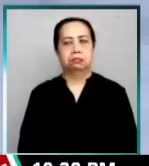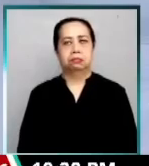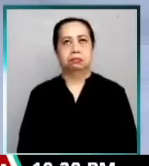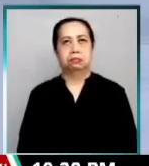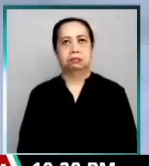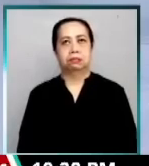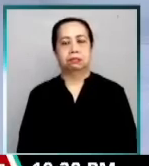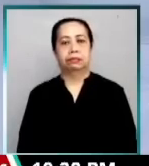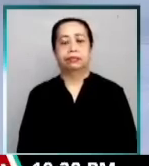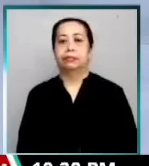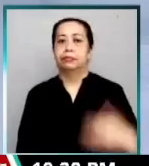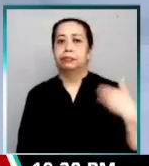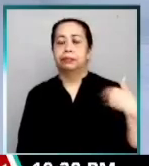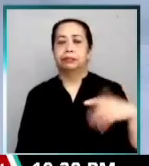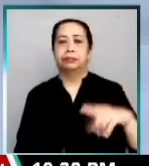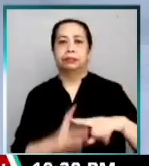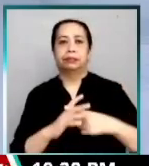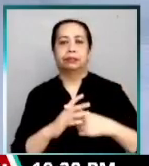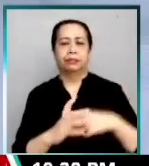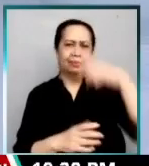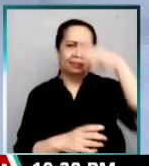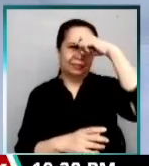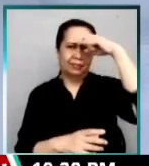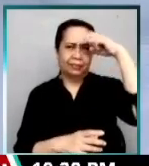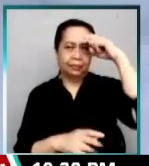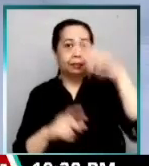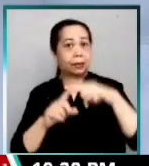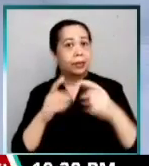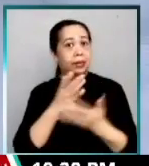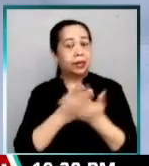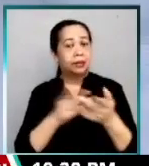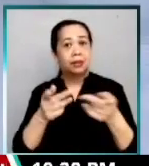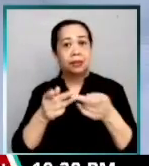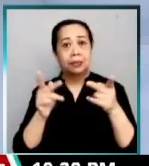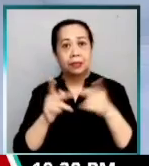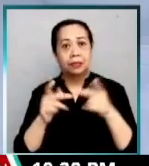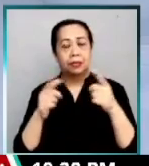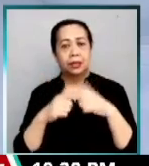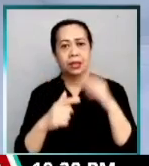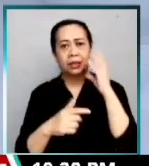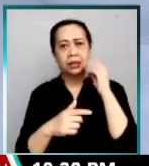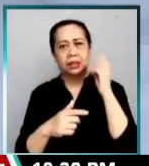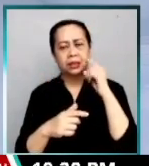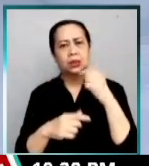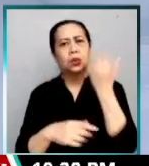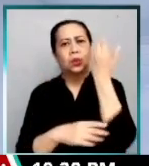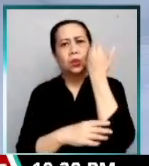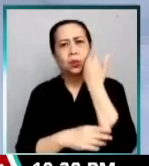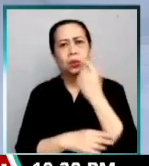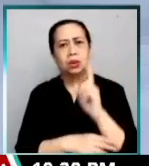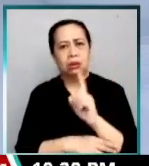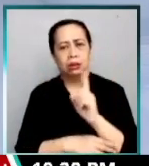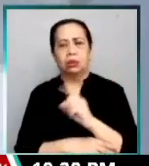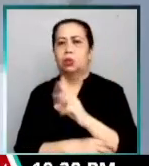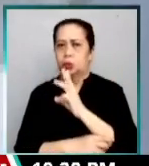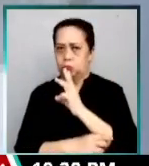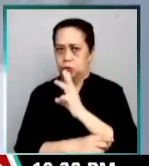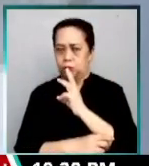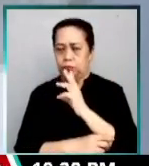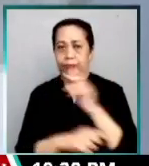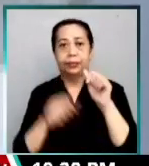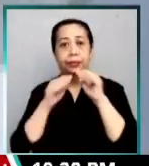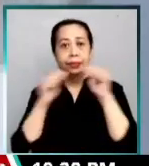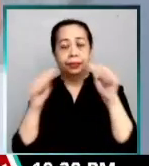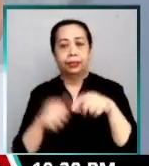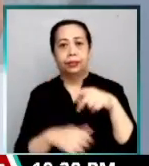Hindi pa nagsisimula ang tag-init pero may ilang lugar na sa bansa na nakararanas ng kakulangan sa supply ng tubig. Sa anunsyo ng